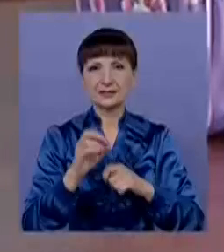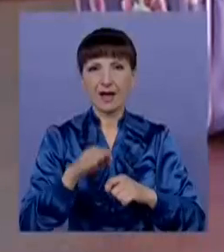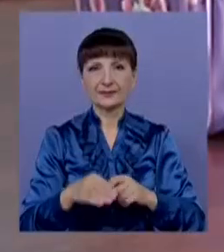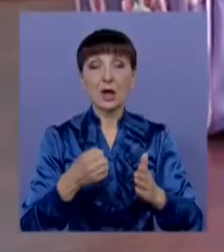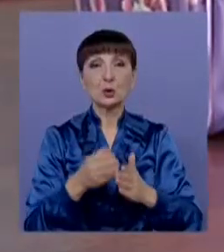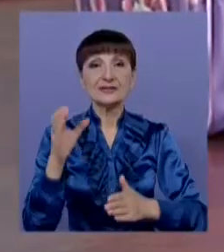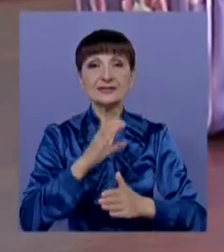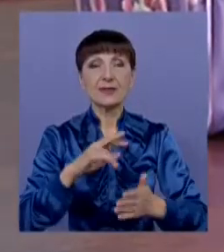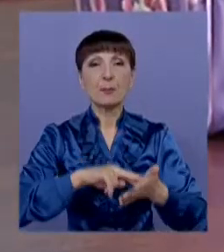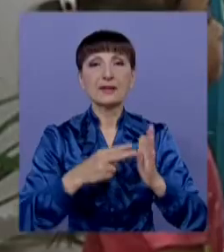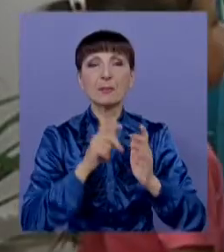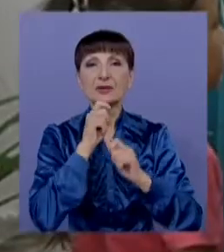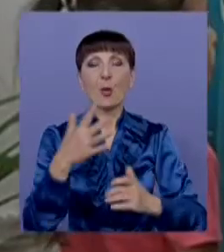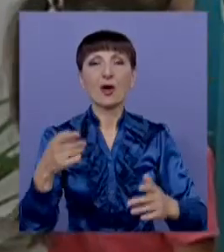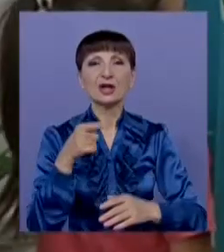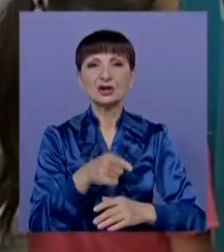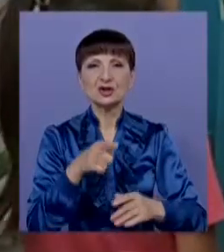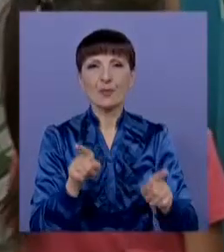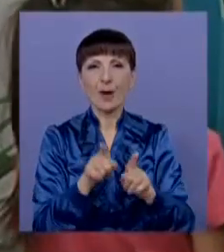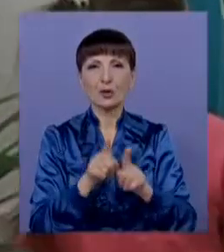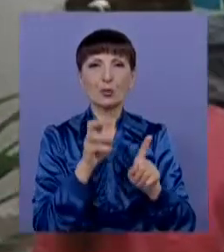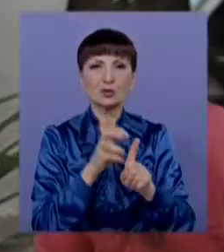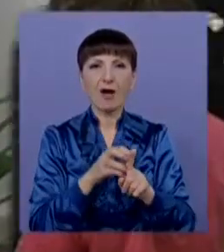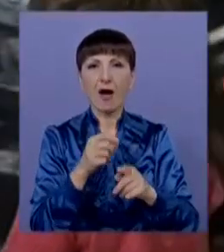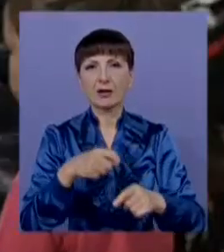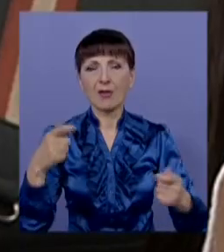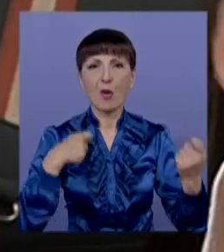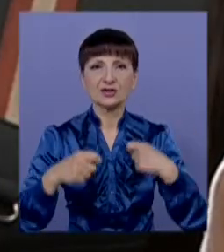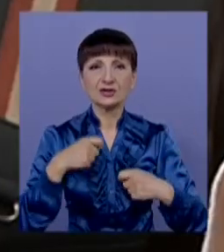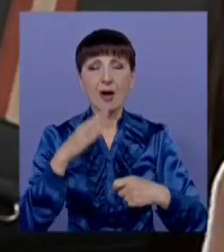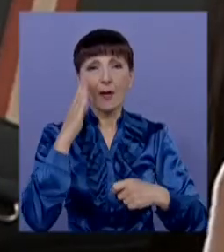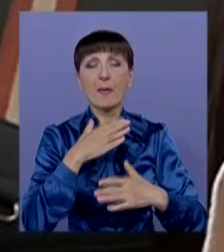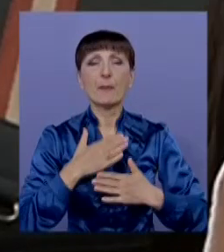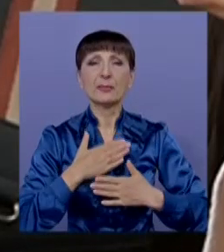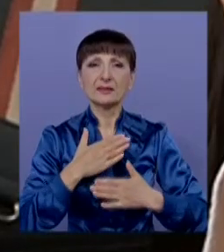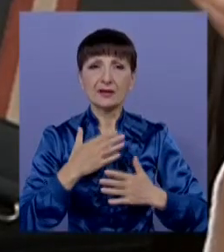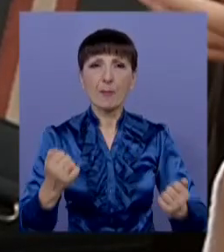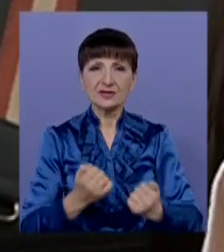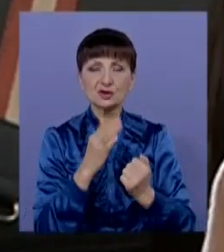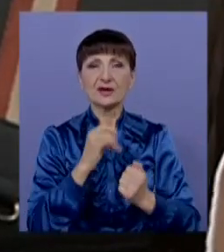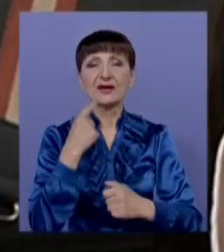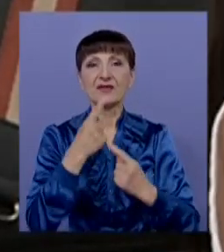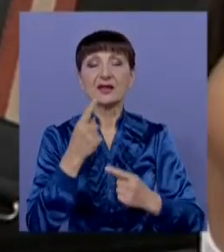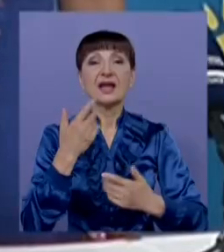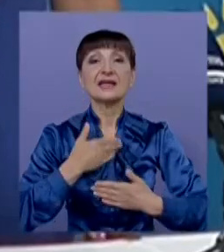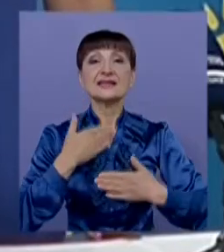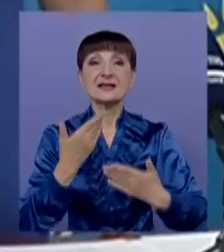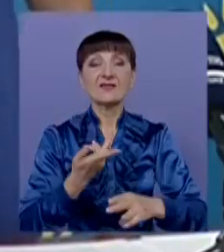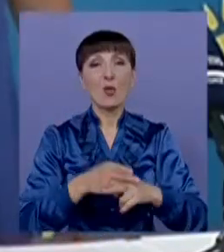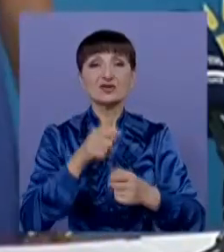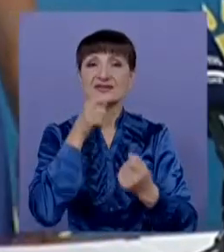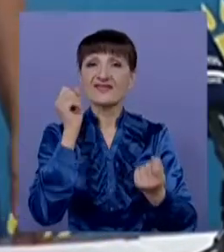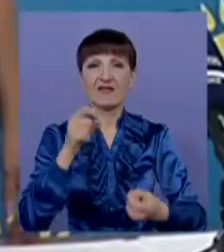планируется подарить около 1000 подобных комплектов. Родители поблагодарили организаторов за поддержку и заявили, что инициатива очень